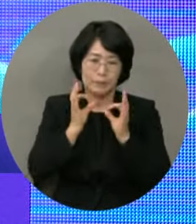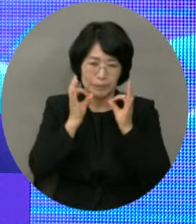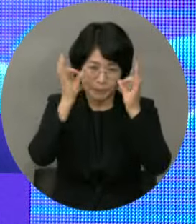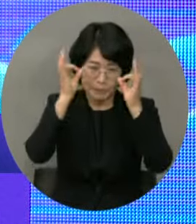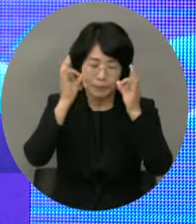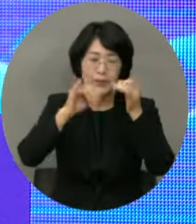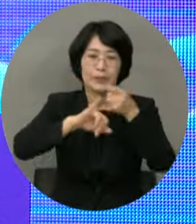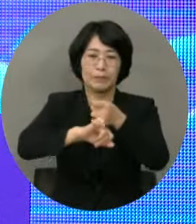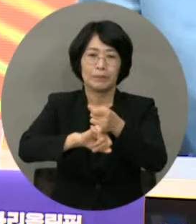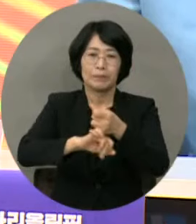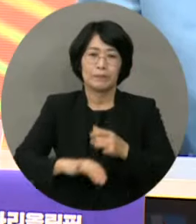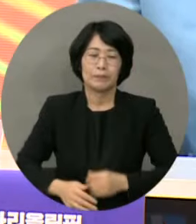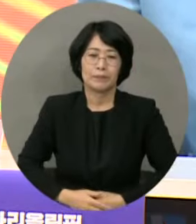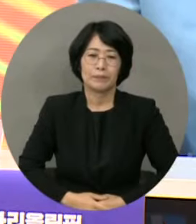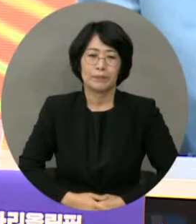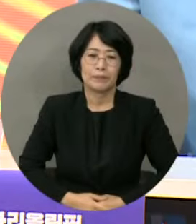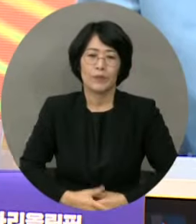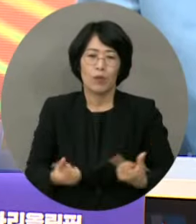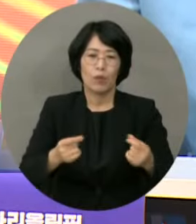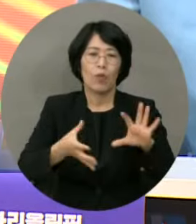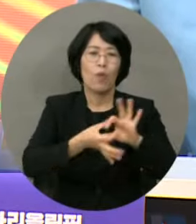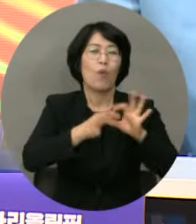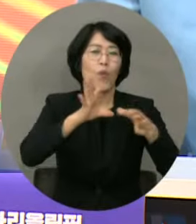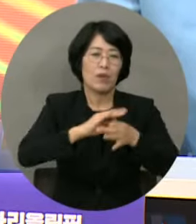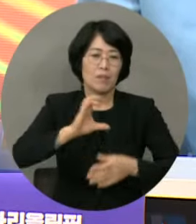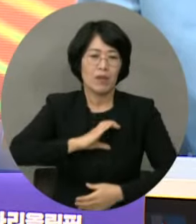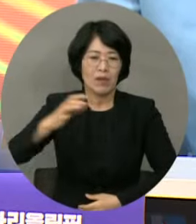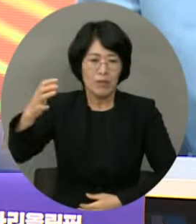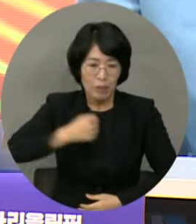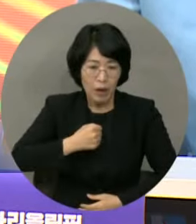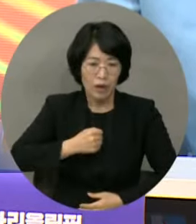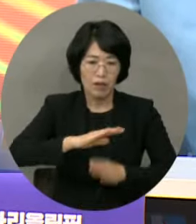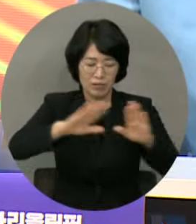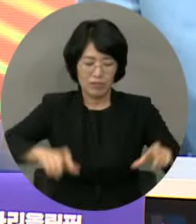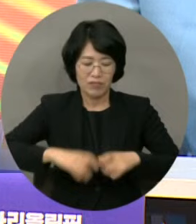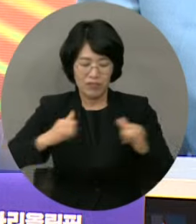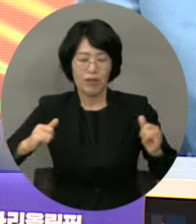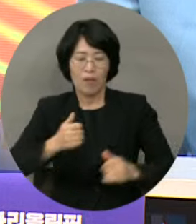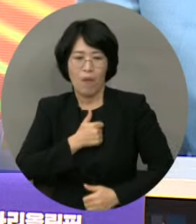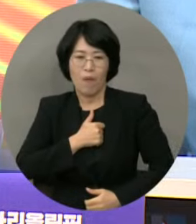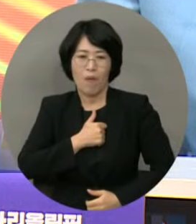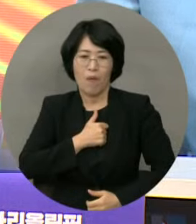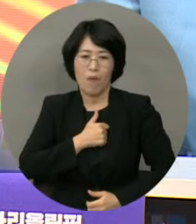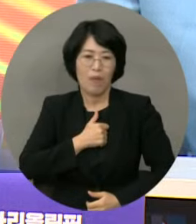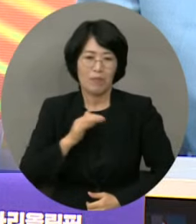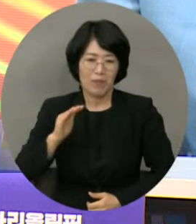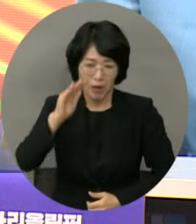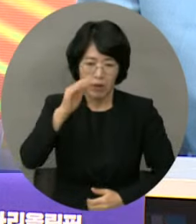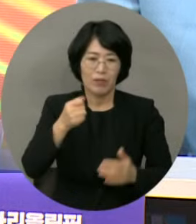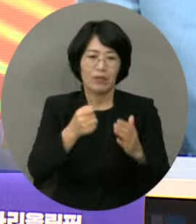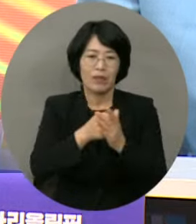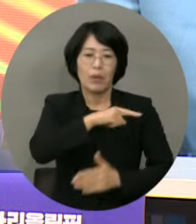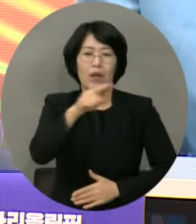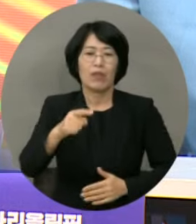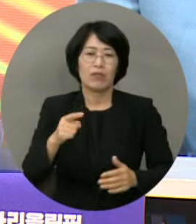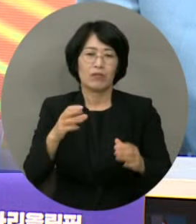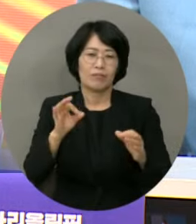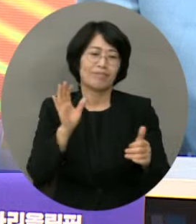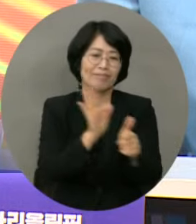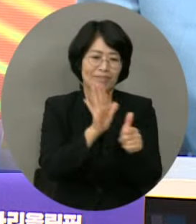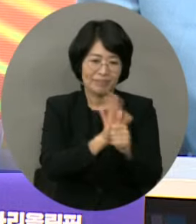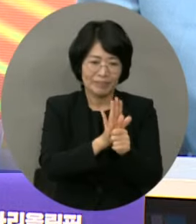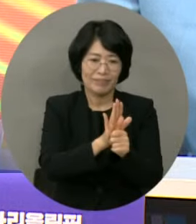다하겠다는 말씀을 드립니다. 이렇게 올림픽에서 메달 따는 게 도민들의 자긍심이기 때문에 이런 부분에 있어서 지원을 늘리고